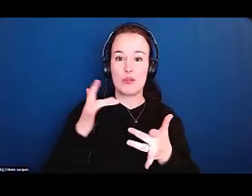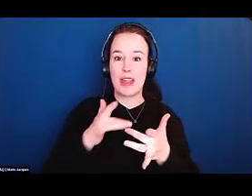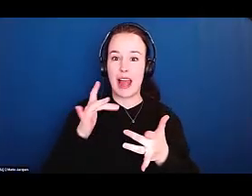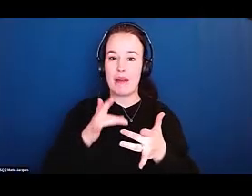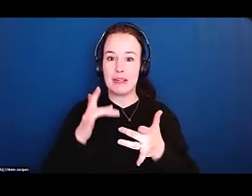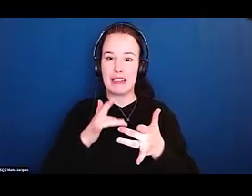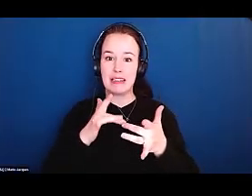structurelle signifie que